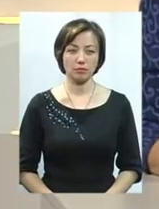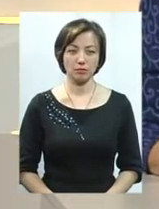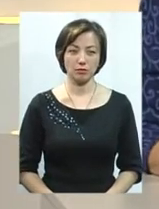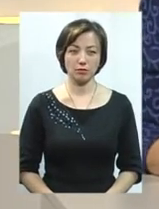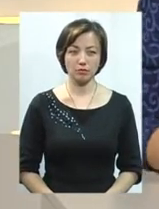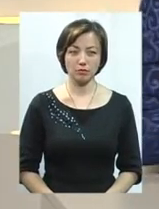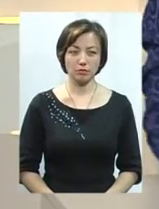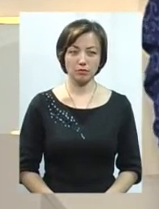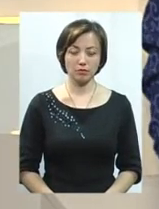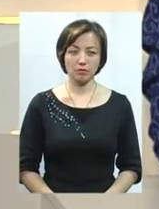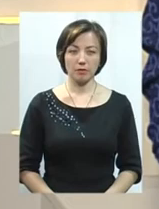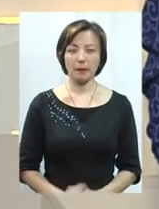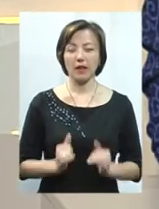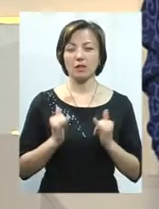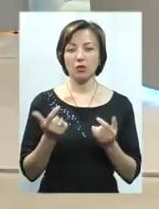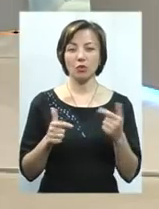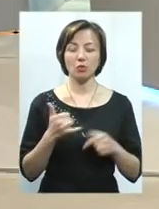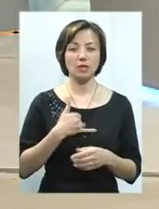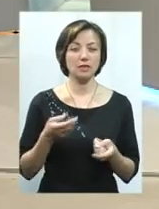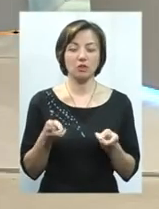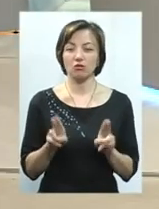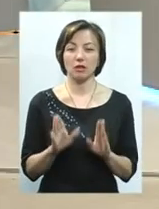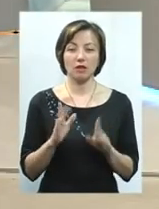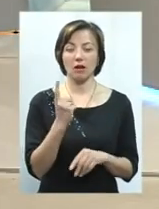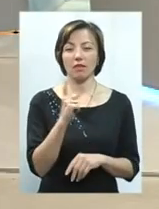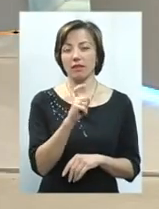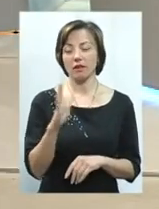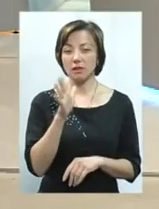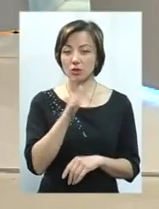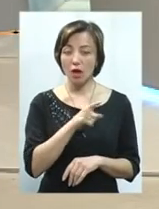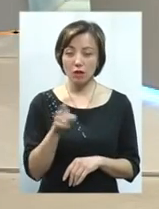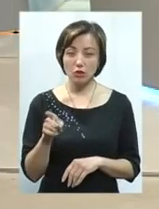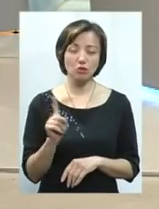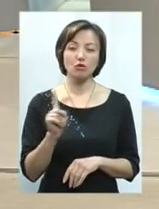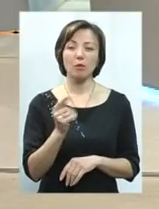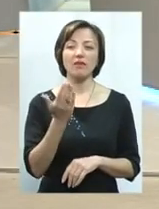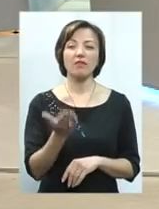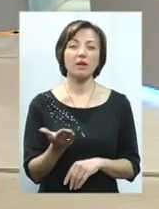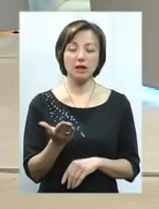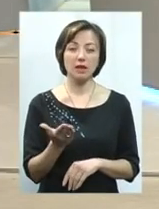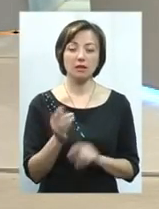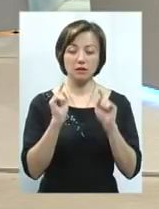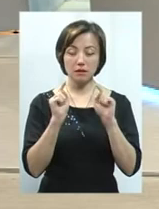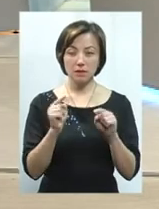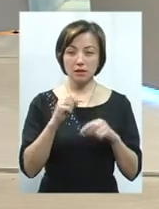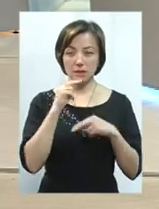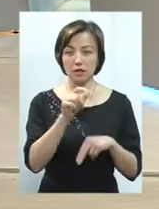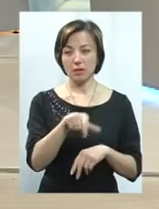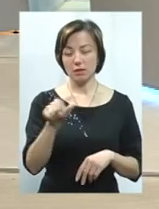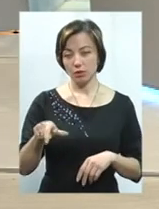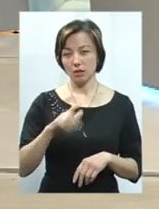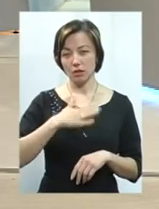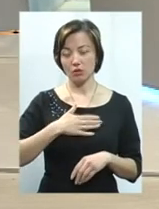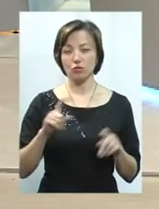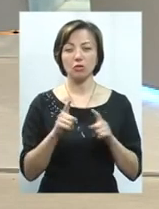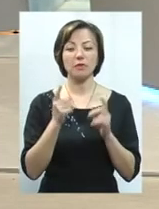Власне, шановні гості, в нас залишається буквально хвилинка часу. На що би ви націлили наших глядачів, на